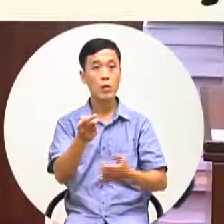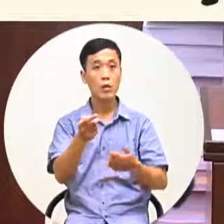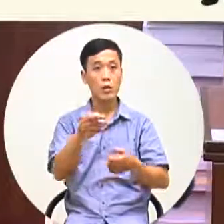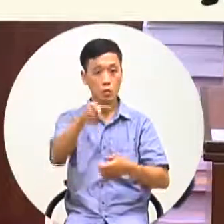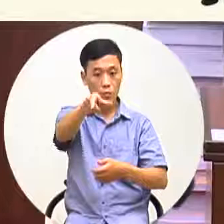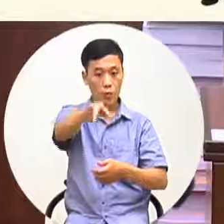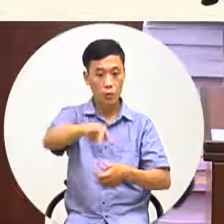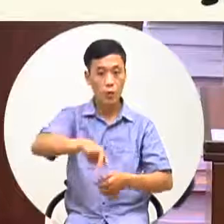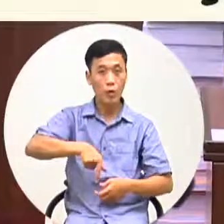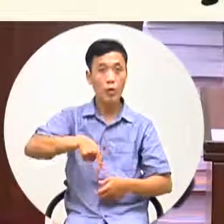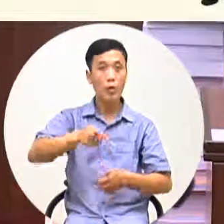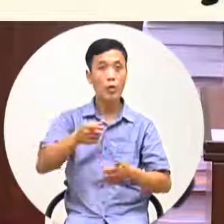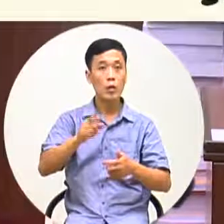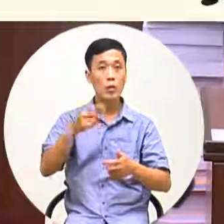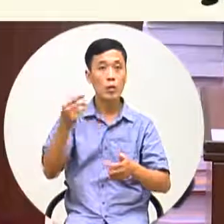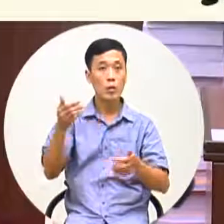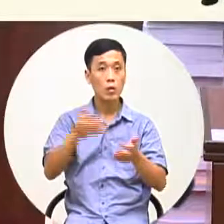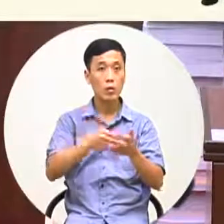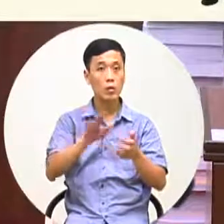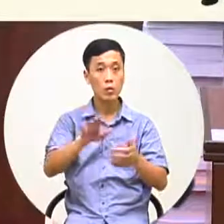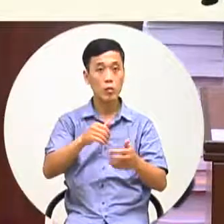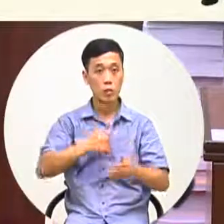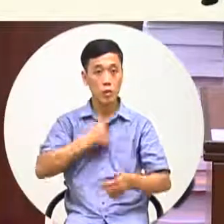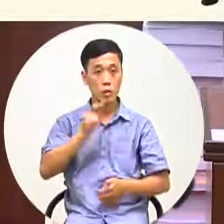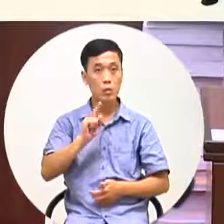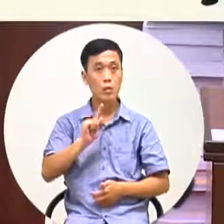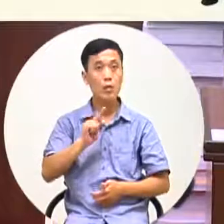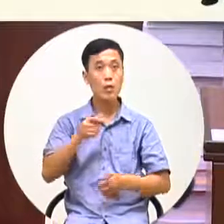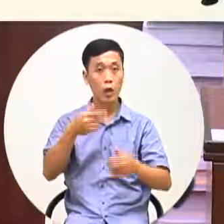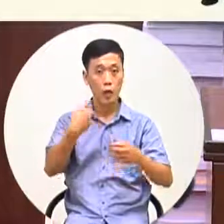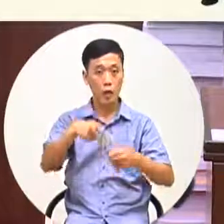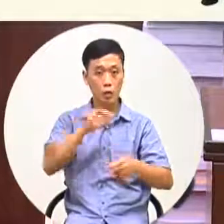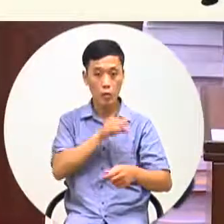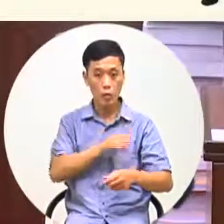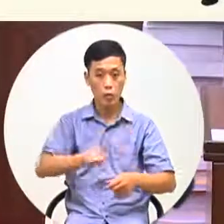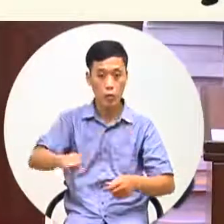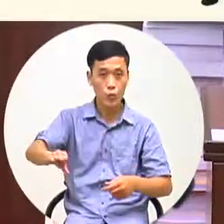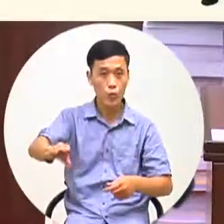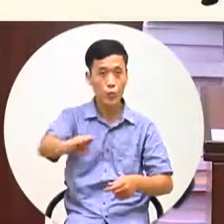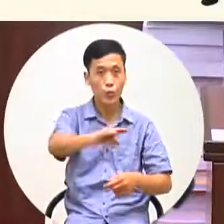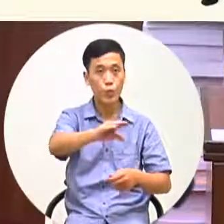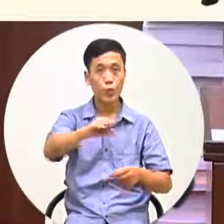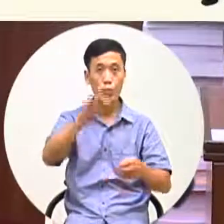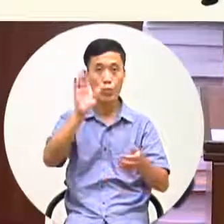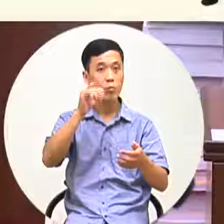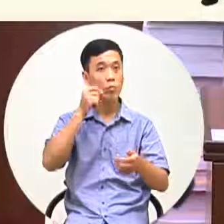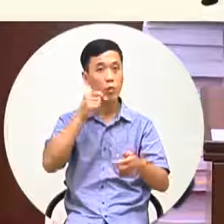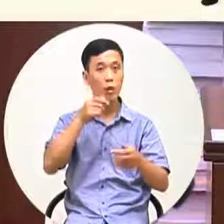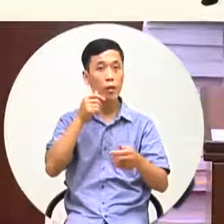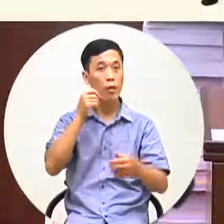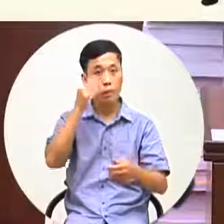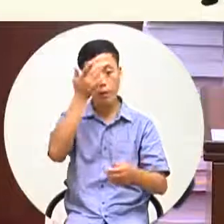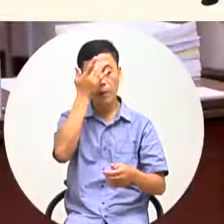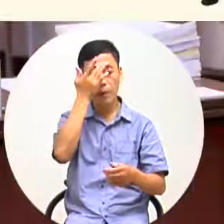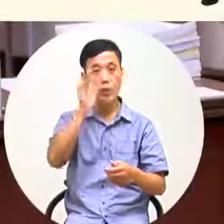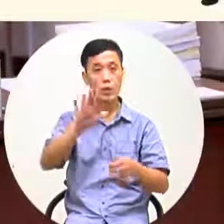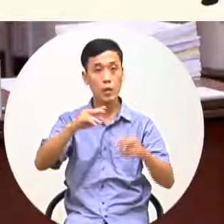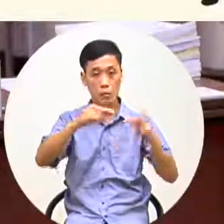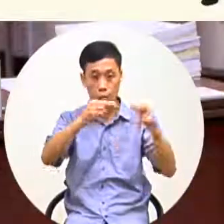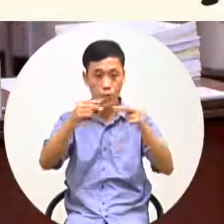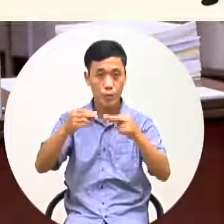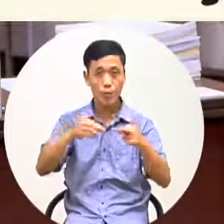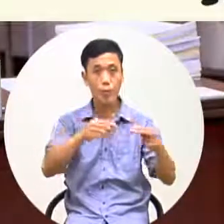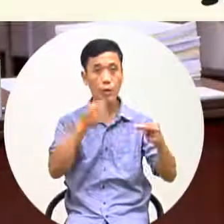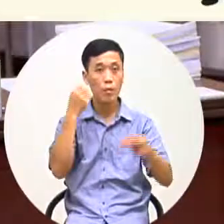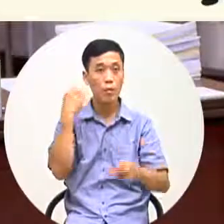对？吼，确实还要绕道，真的不方便。但是即卖经过重新的规划，对不对？吼、哦，啊，中烟五管路，对不对？啊，